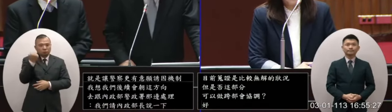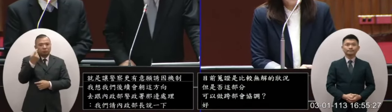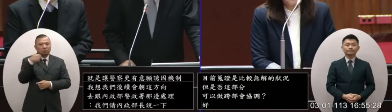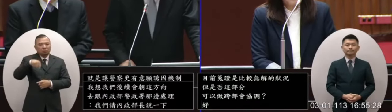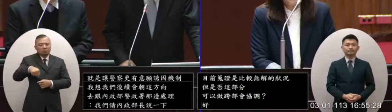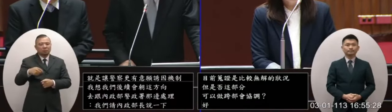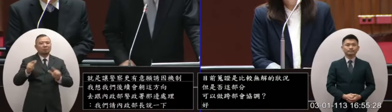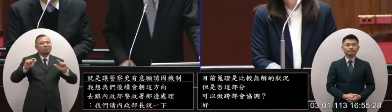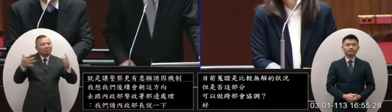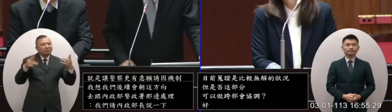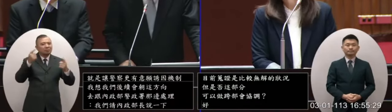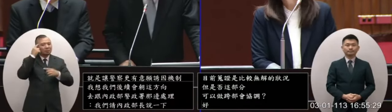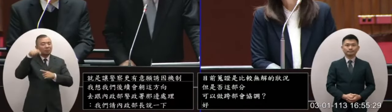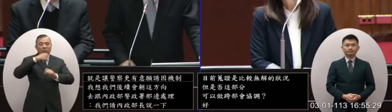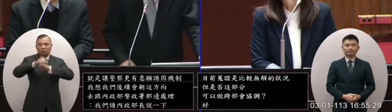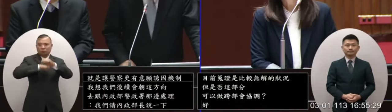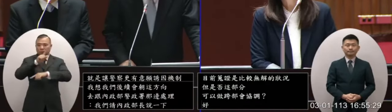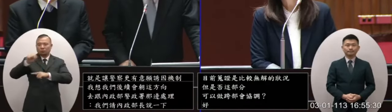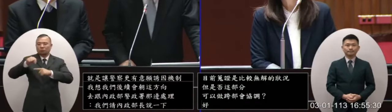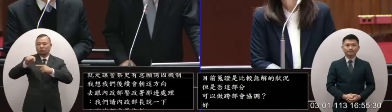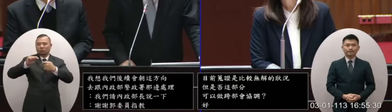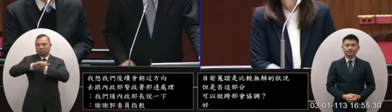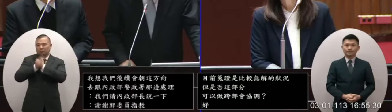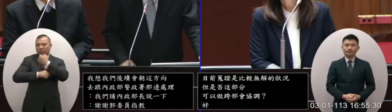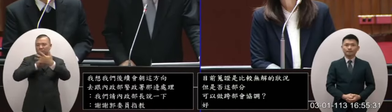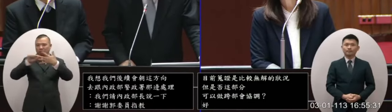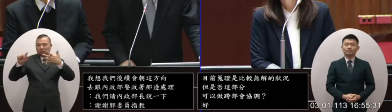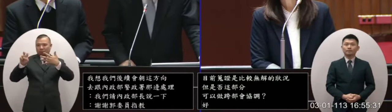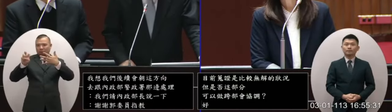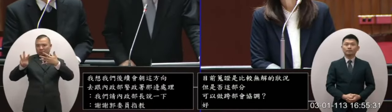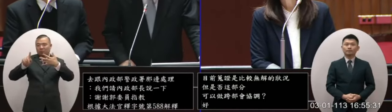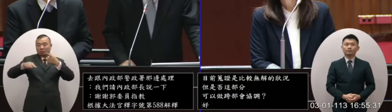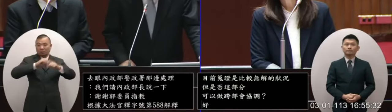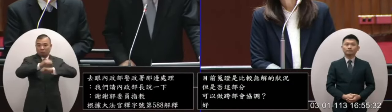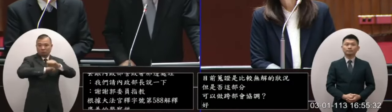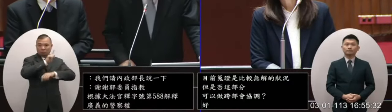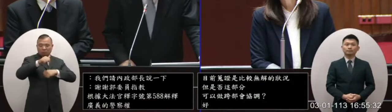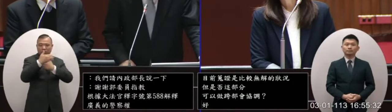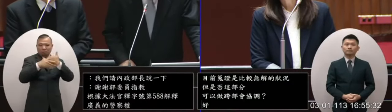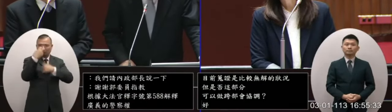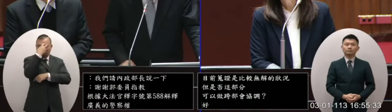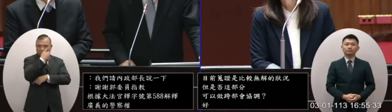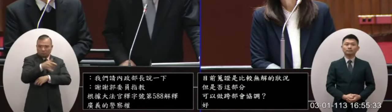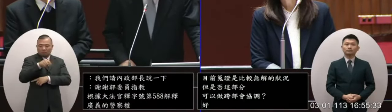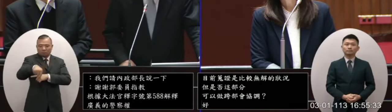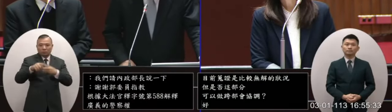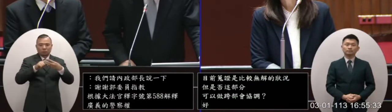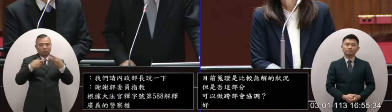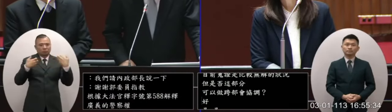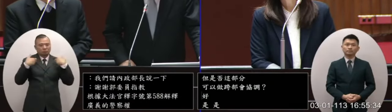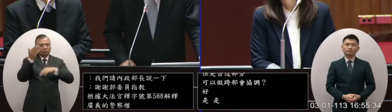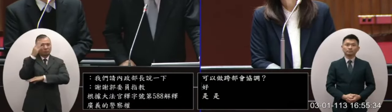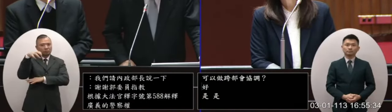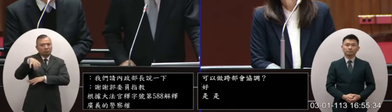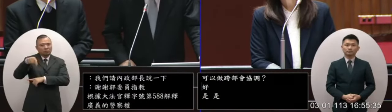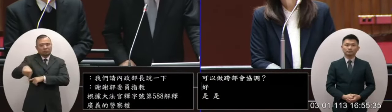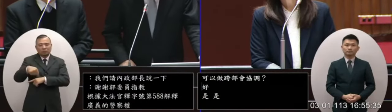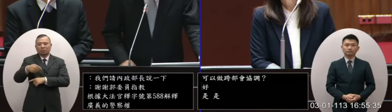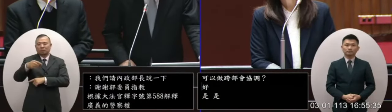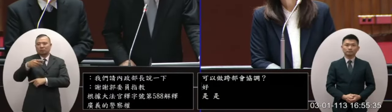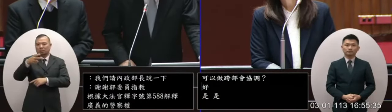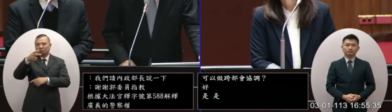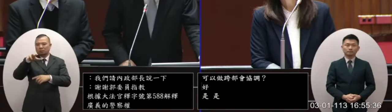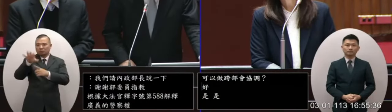保护法第23条的规定，这个动检员这个是主管机关农业部的法定动保警察